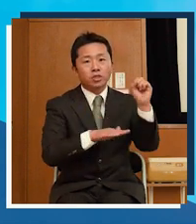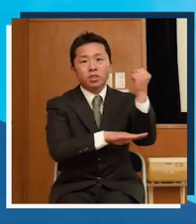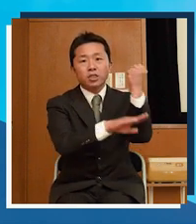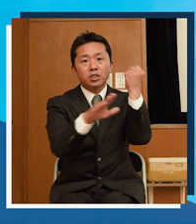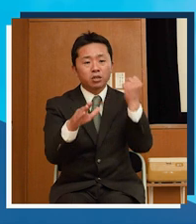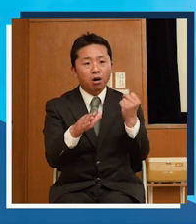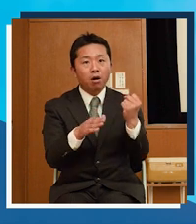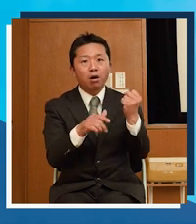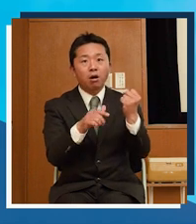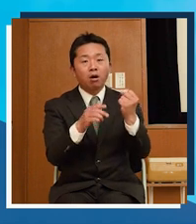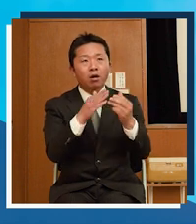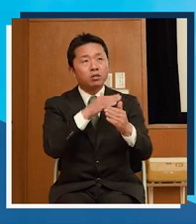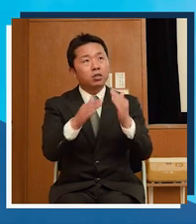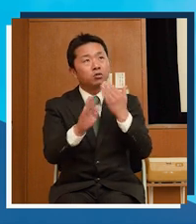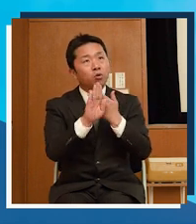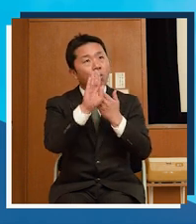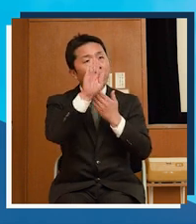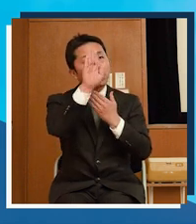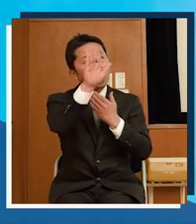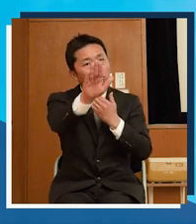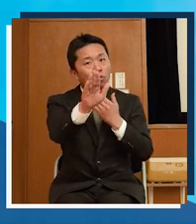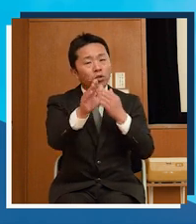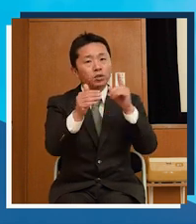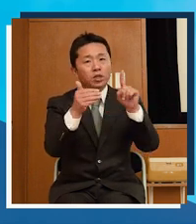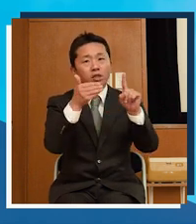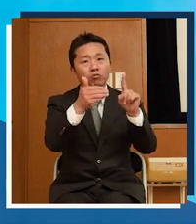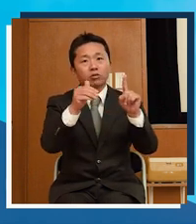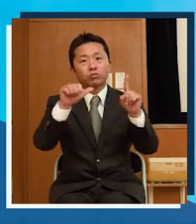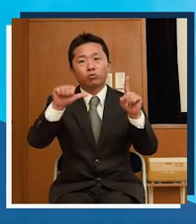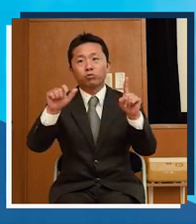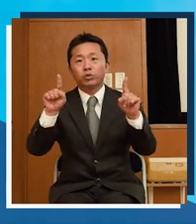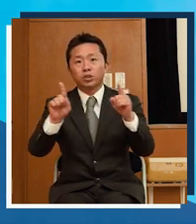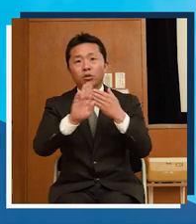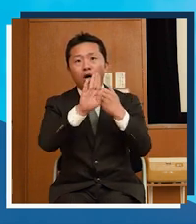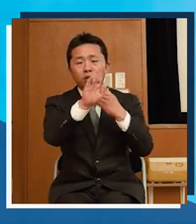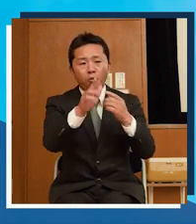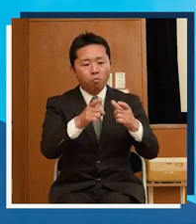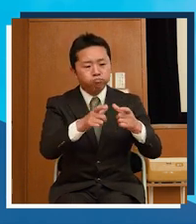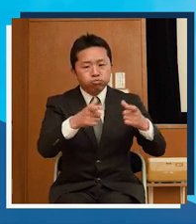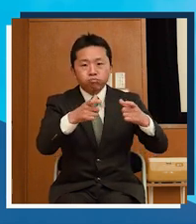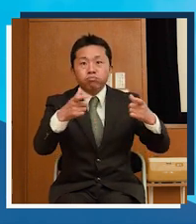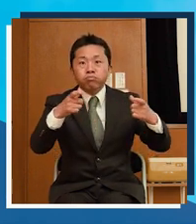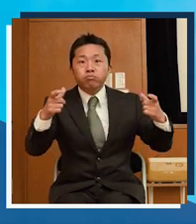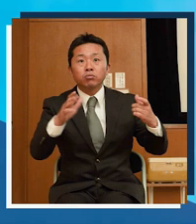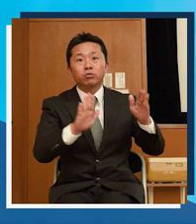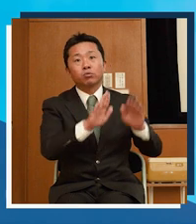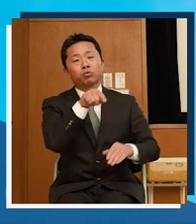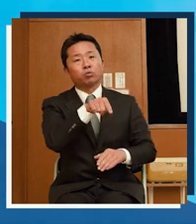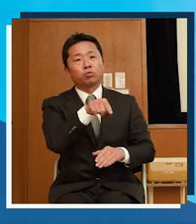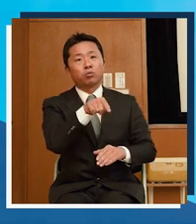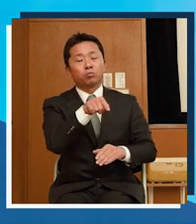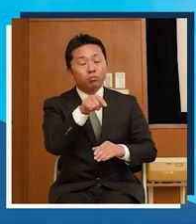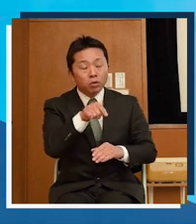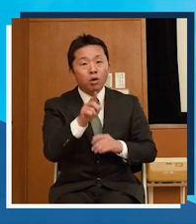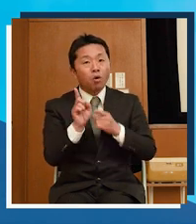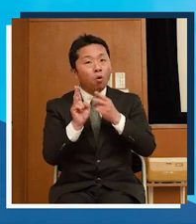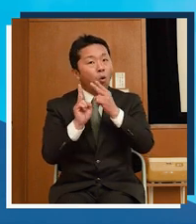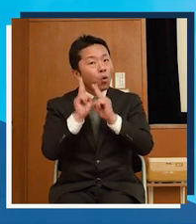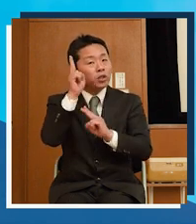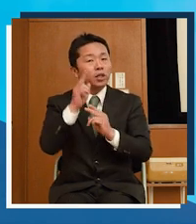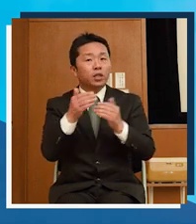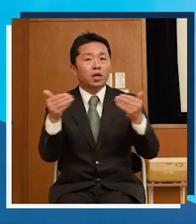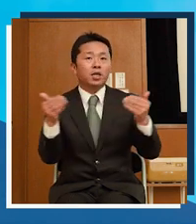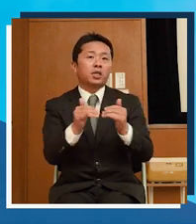戦争が終わった後の1950年代になってからも増えてまいりました私は沖縄で働いている方々